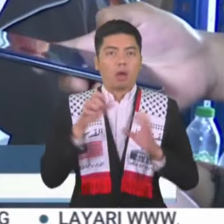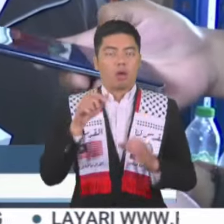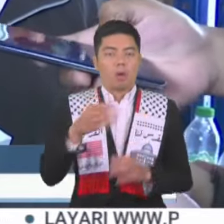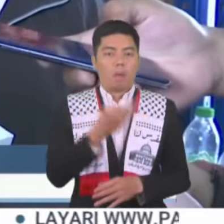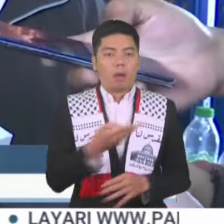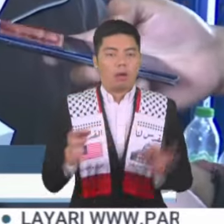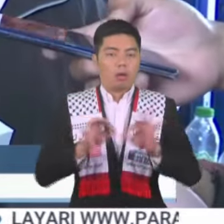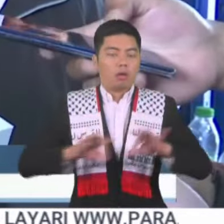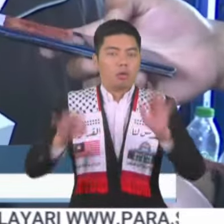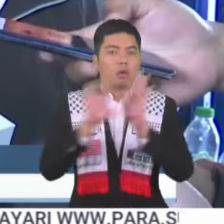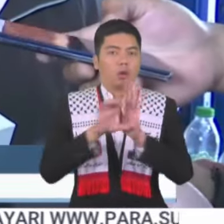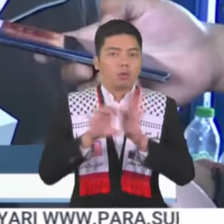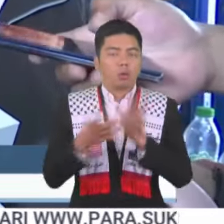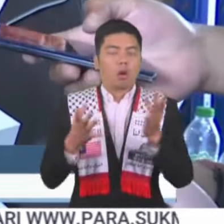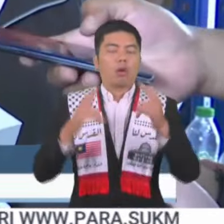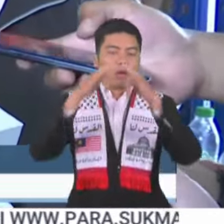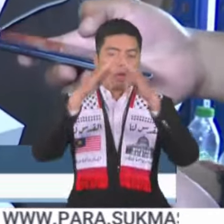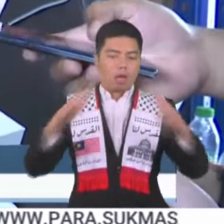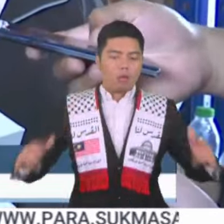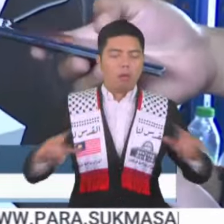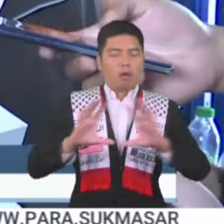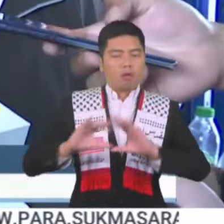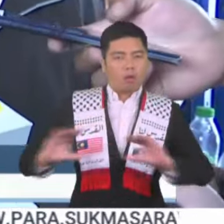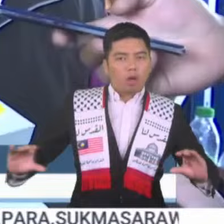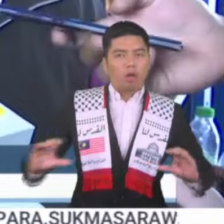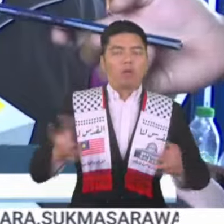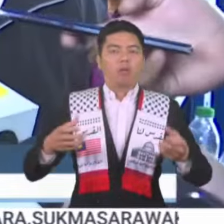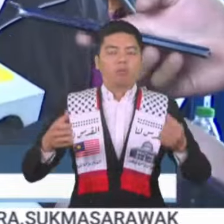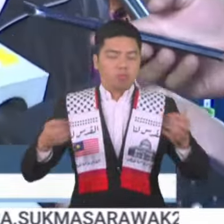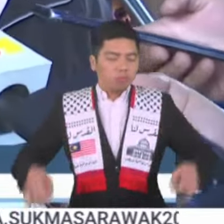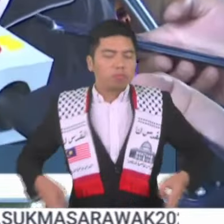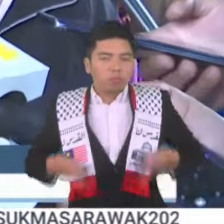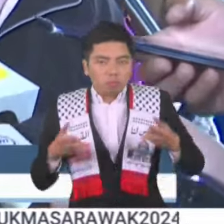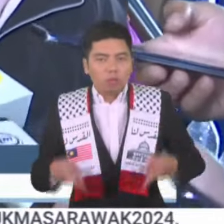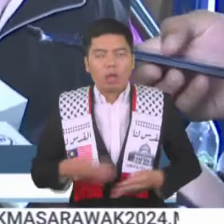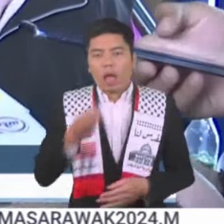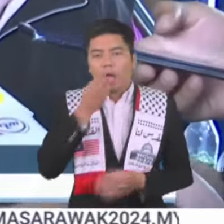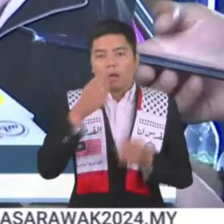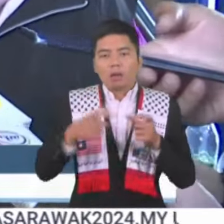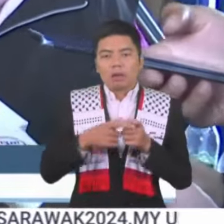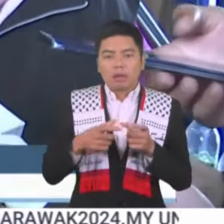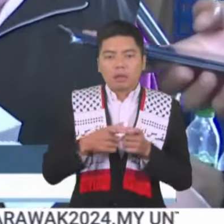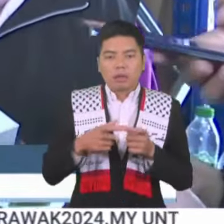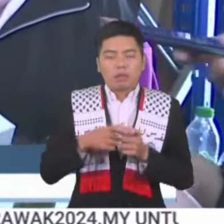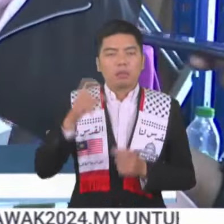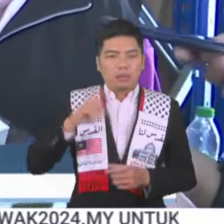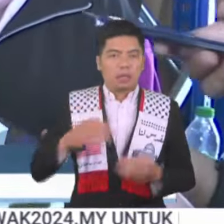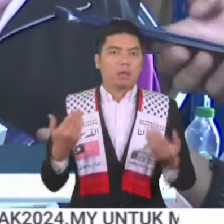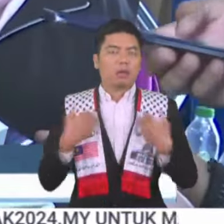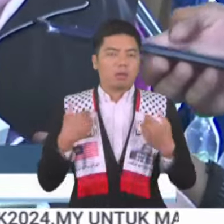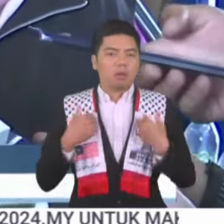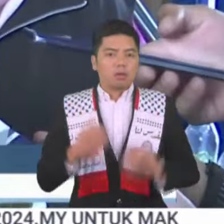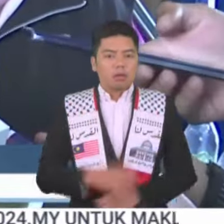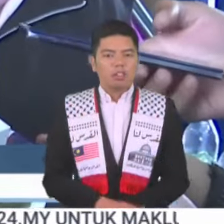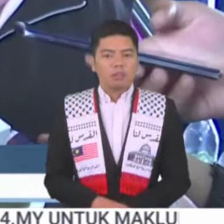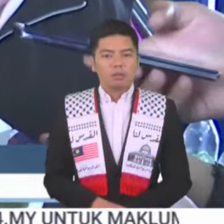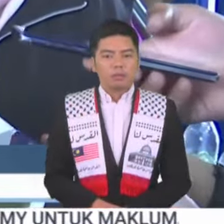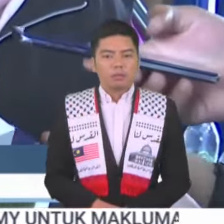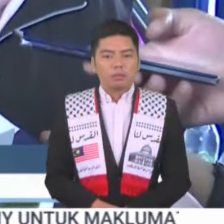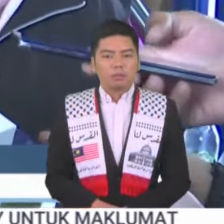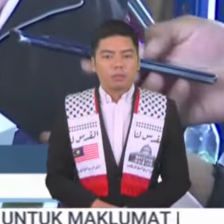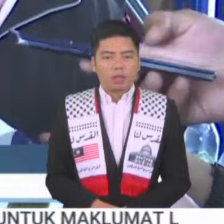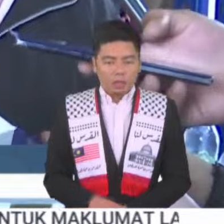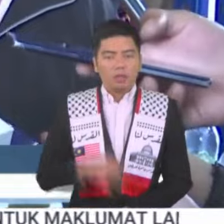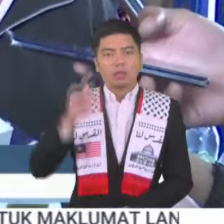seperti khemah, tilam, selimut, kerusi roda dan makanan kering berjumlah 432 tan. InsyaAllah kita Miri dan